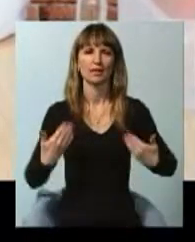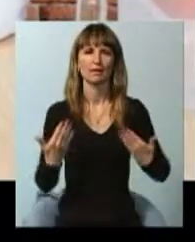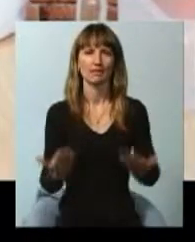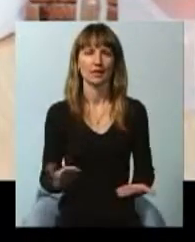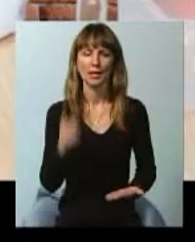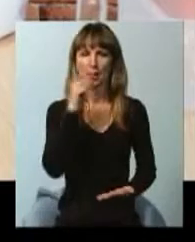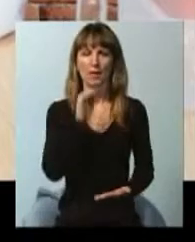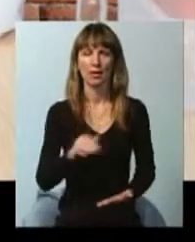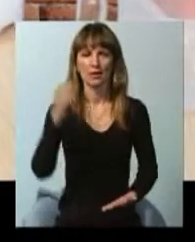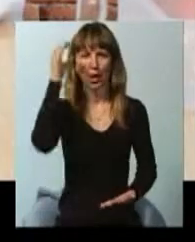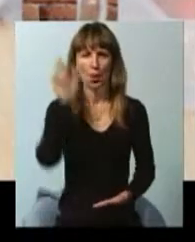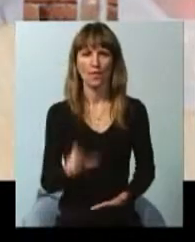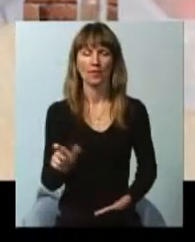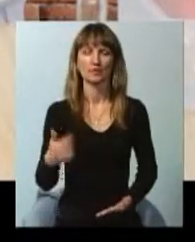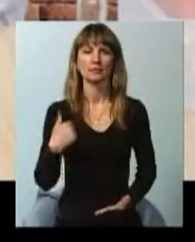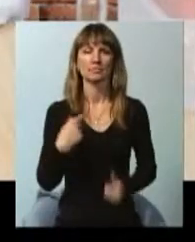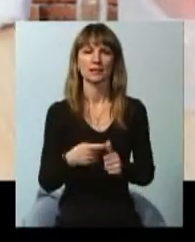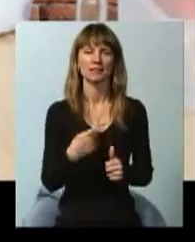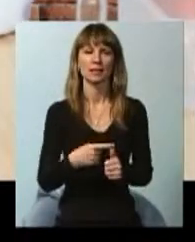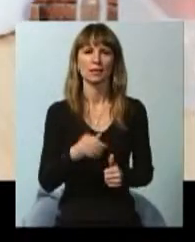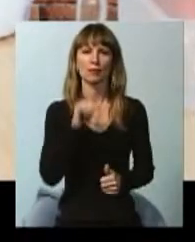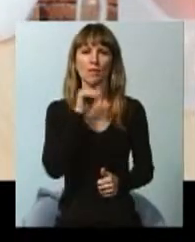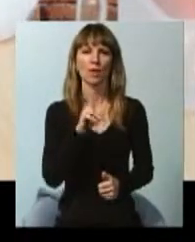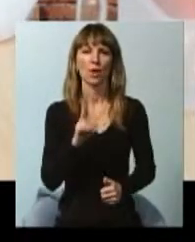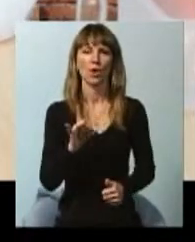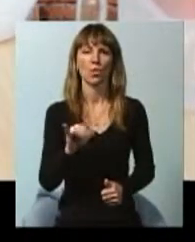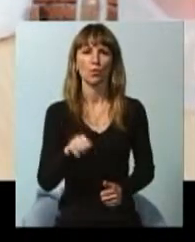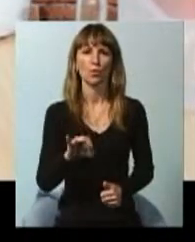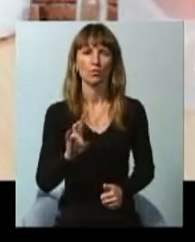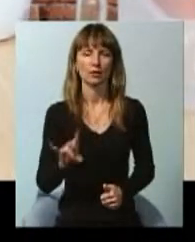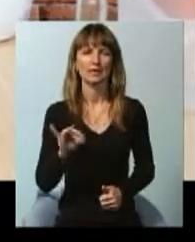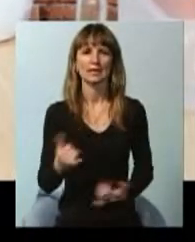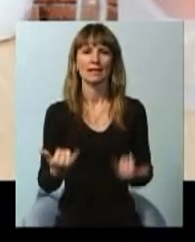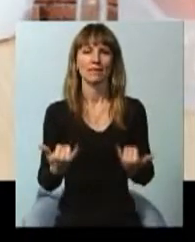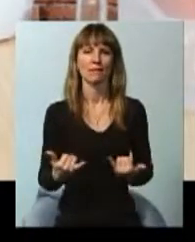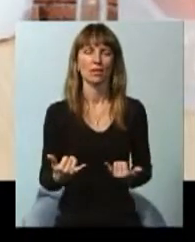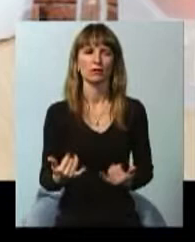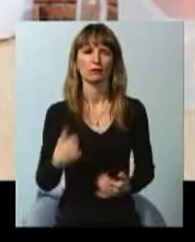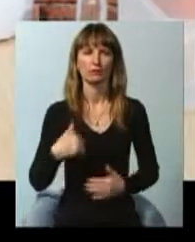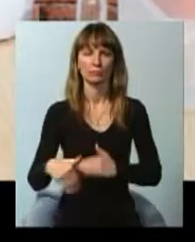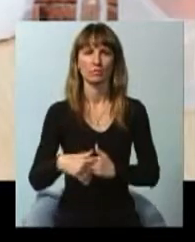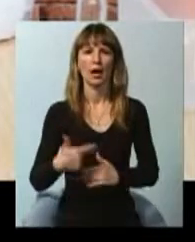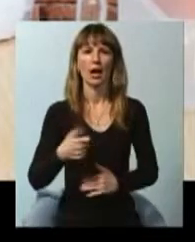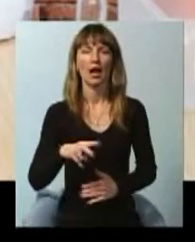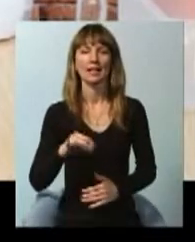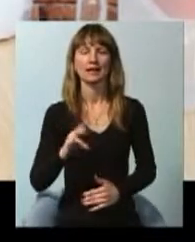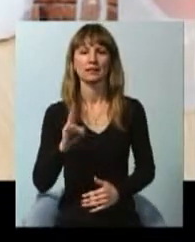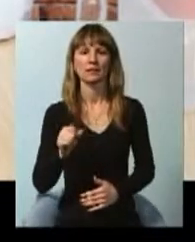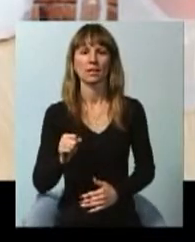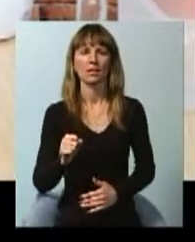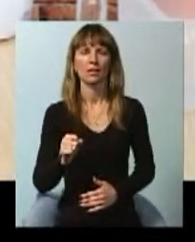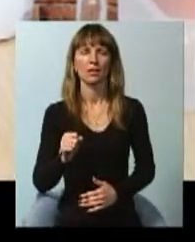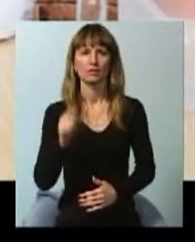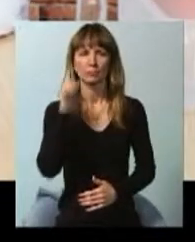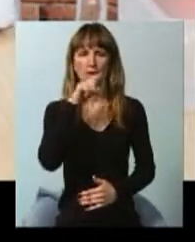Привіт, маленькі науковці. Мене звати професор Протон. І сьогодні мені допомагає моя маленька асистентка